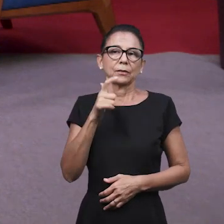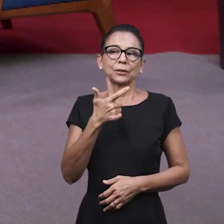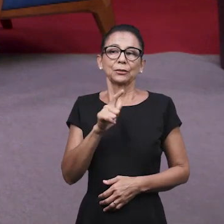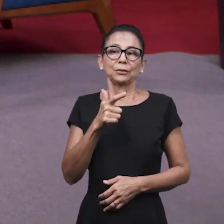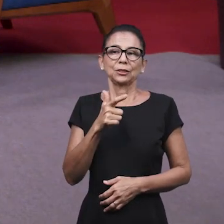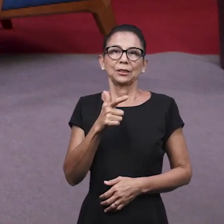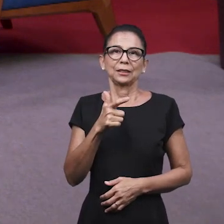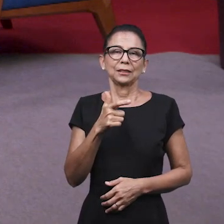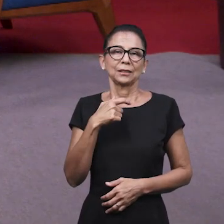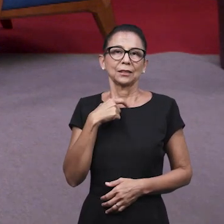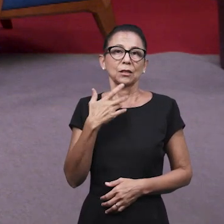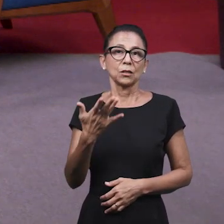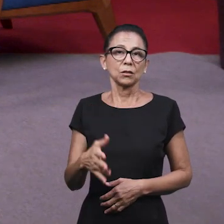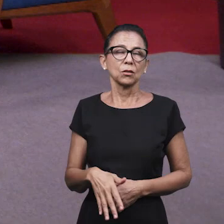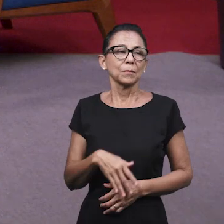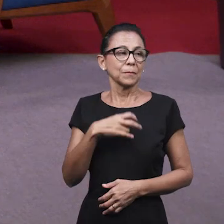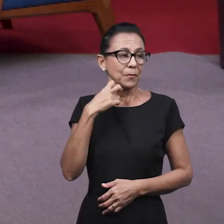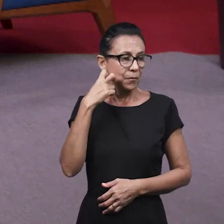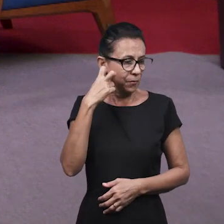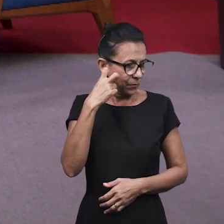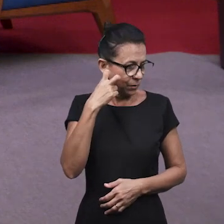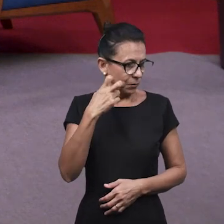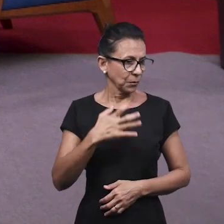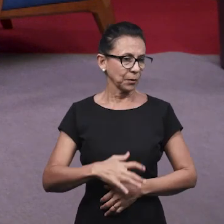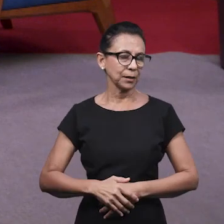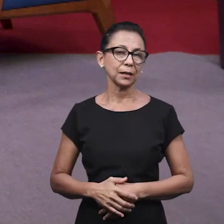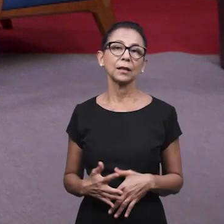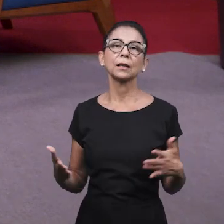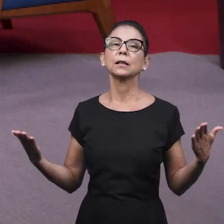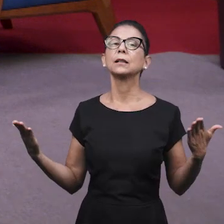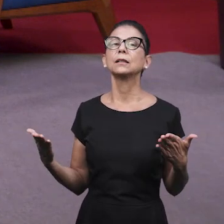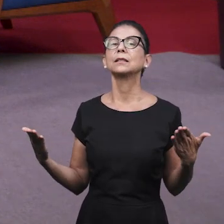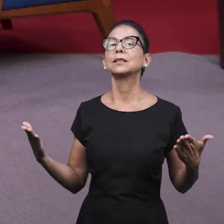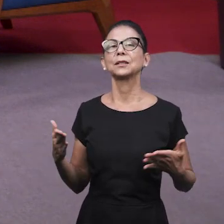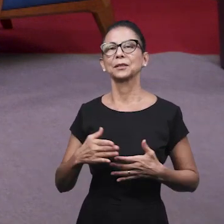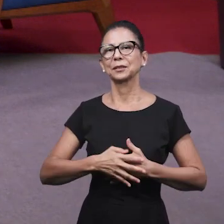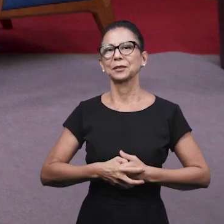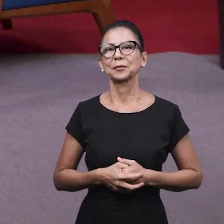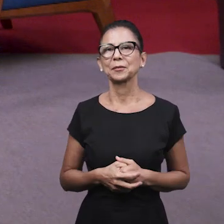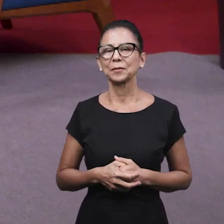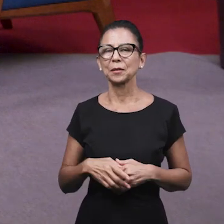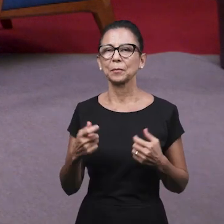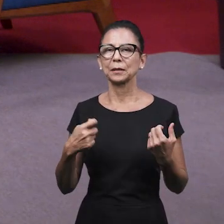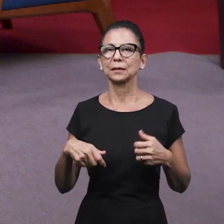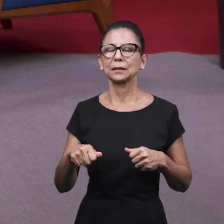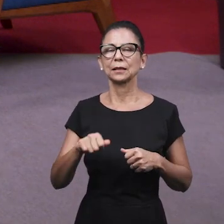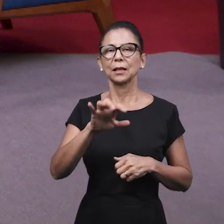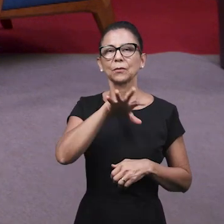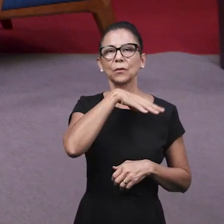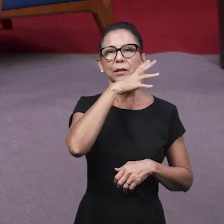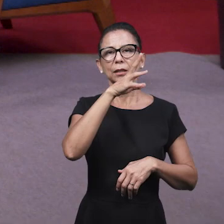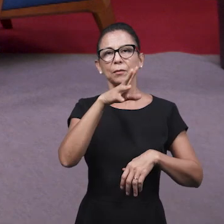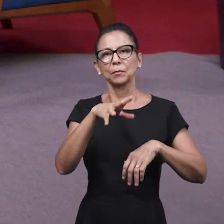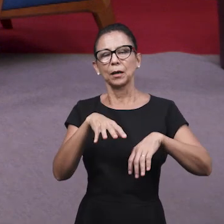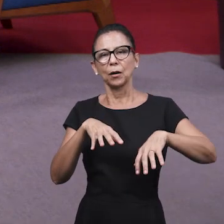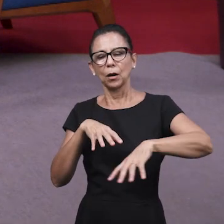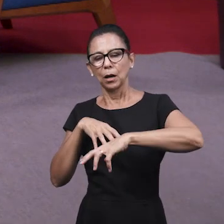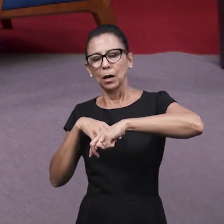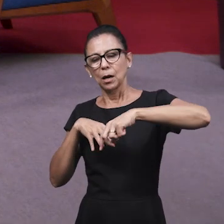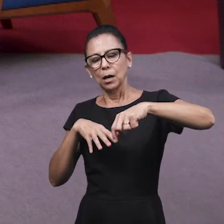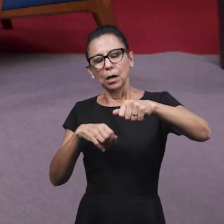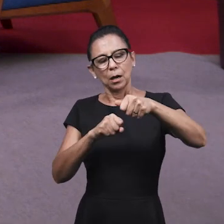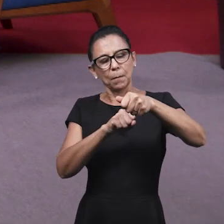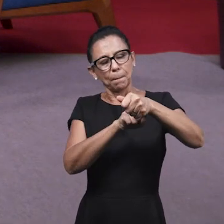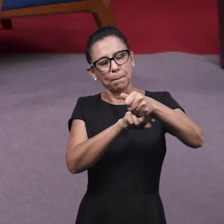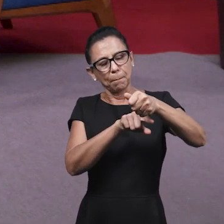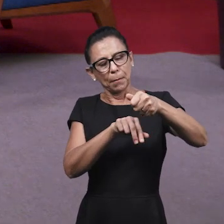que pour la solution, le sang devrait être versé en pointant vers le sacrifice de Jésus à la croix, en